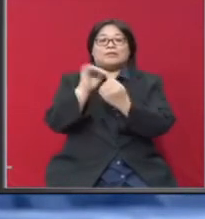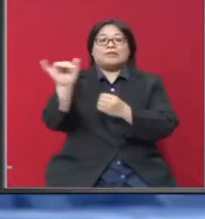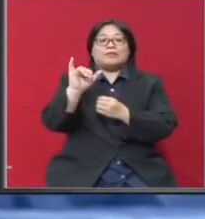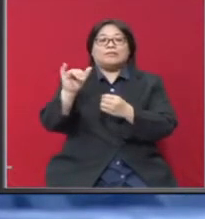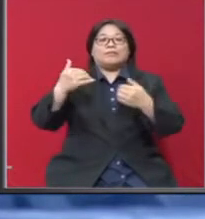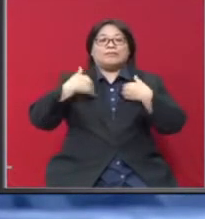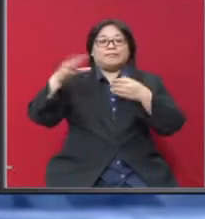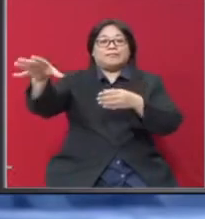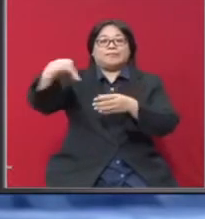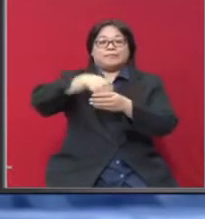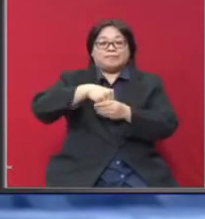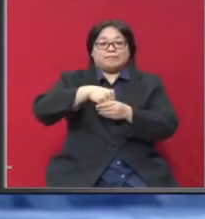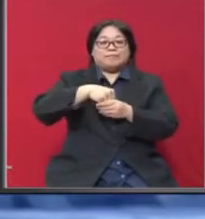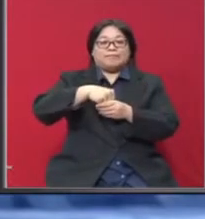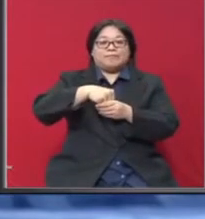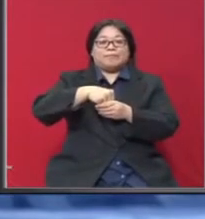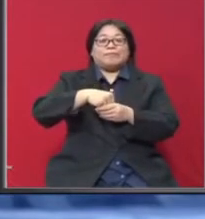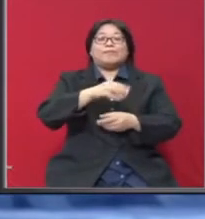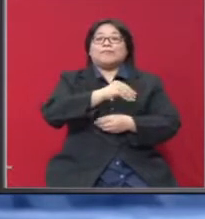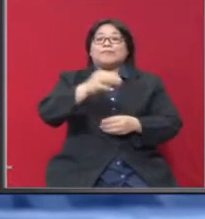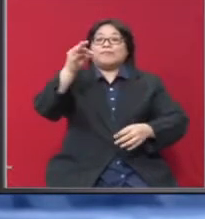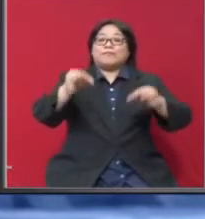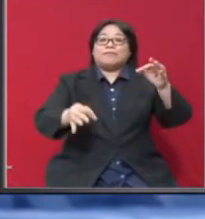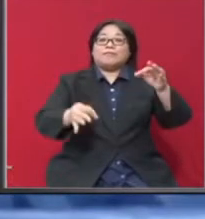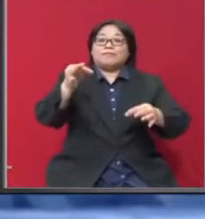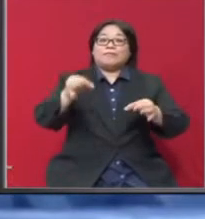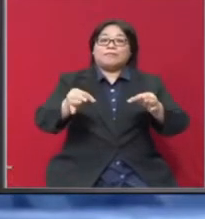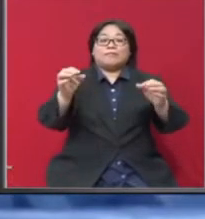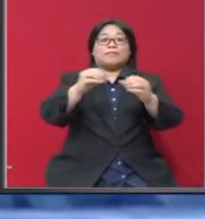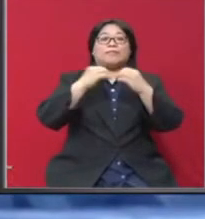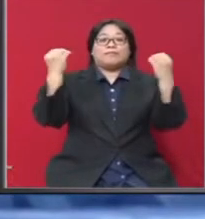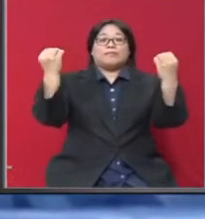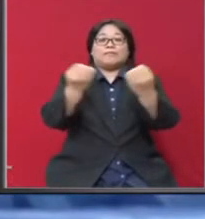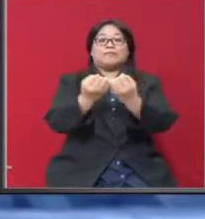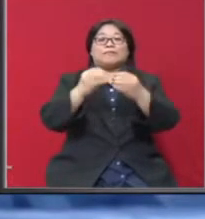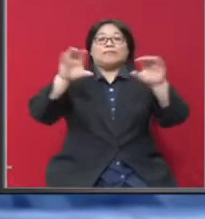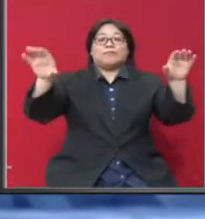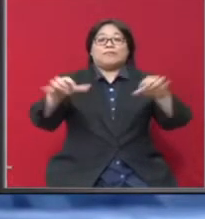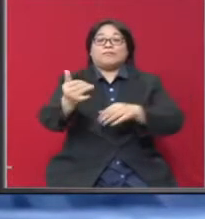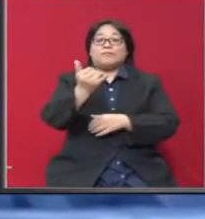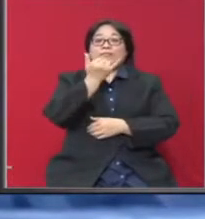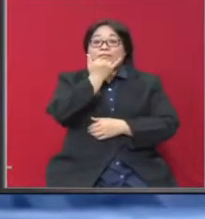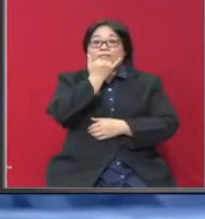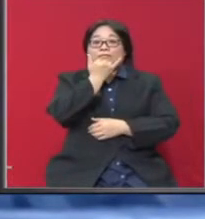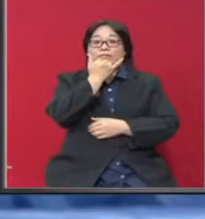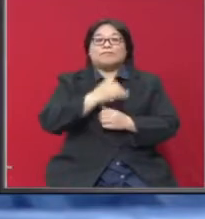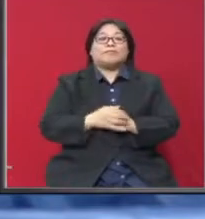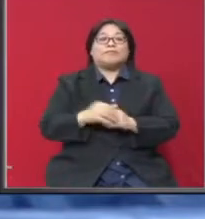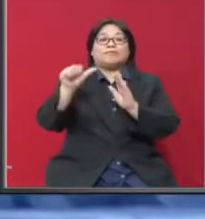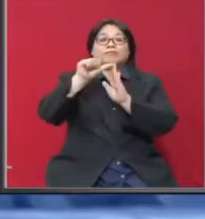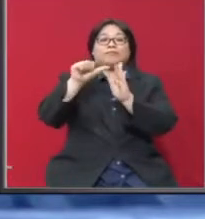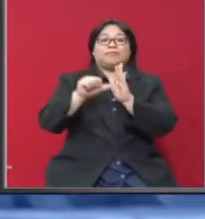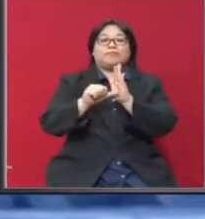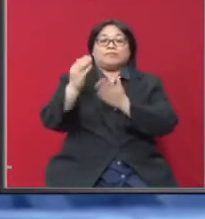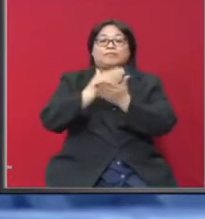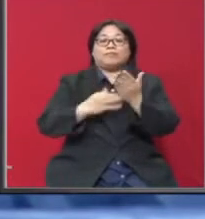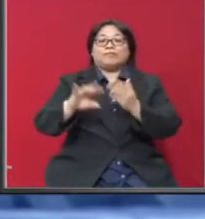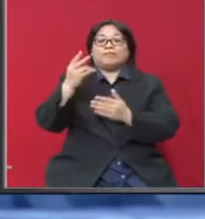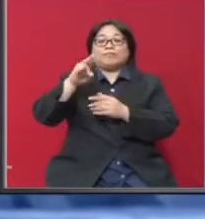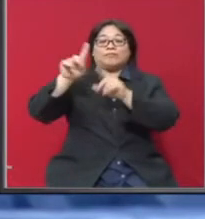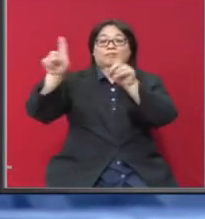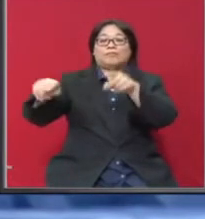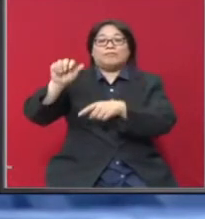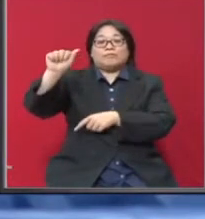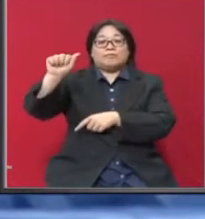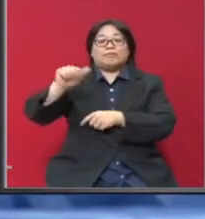dianggap melakukan kesalahan dan jika sekiranya oganisasi itu melakukan kesalahan akta season 17